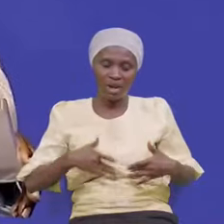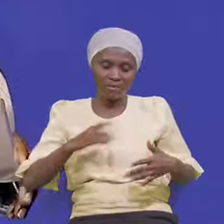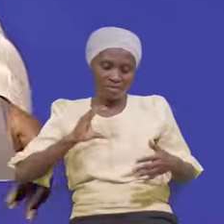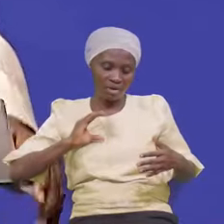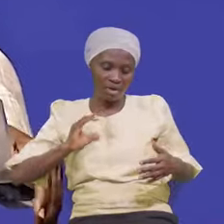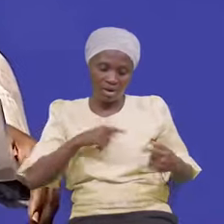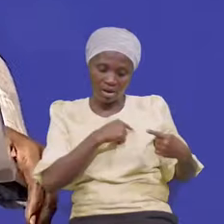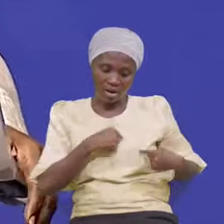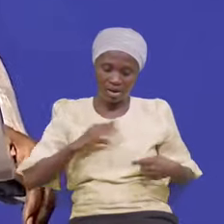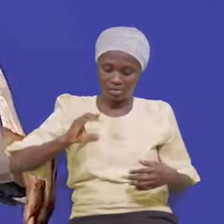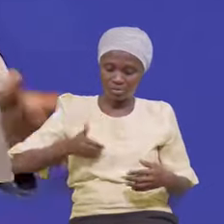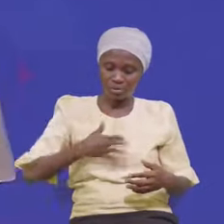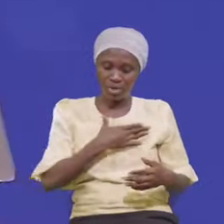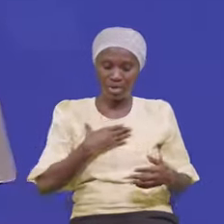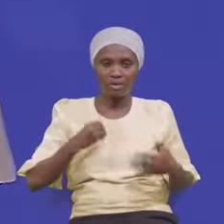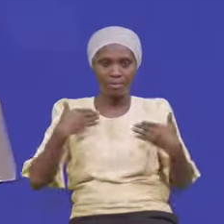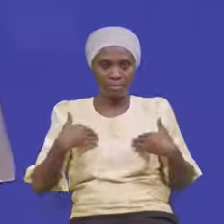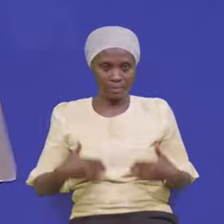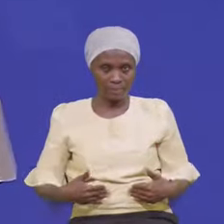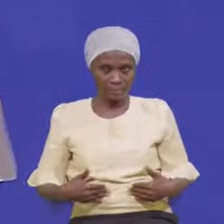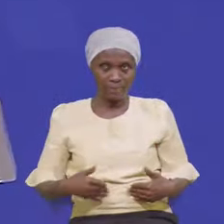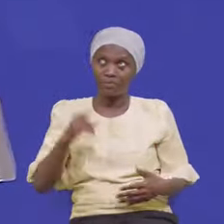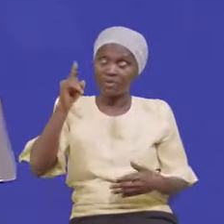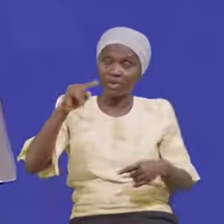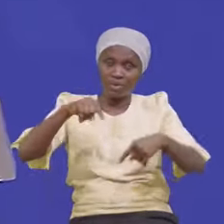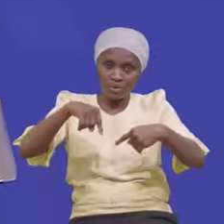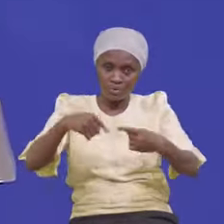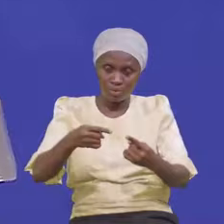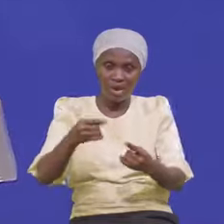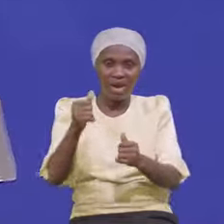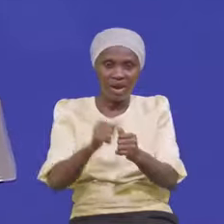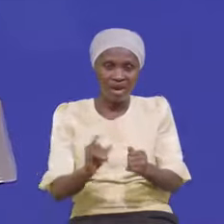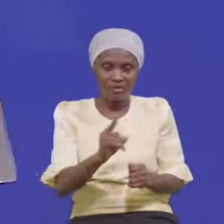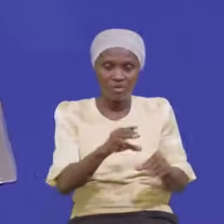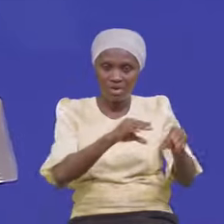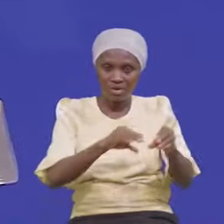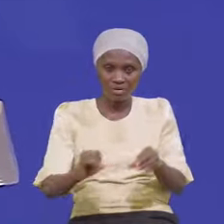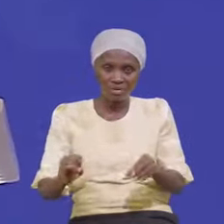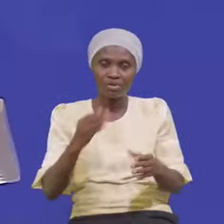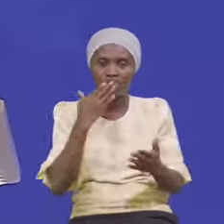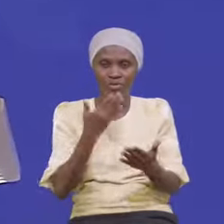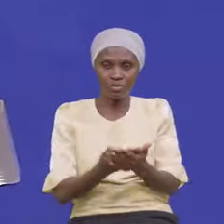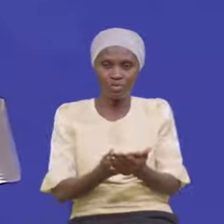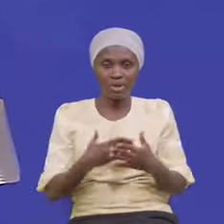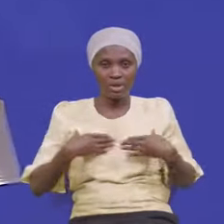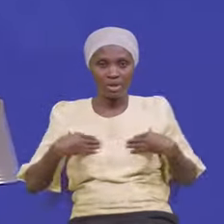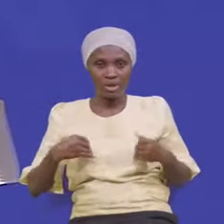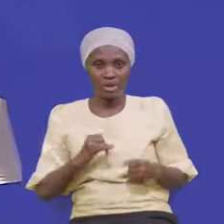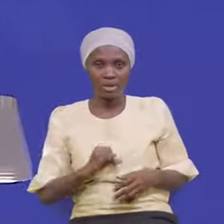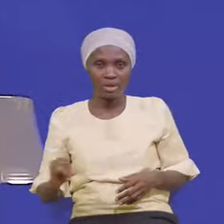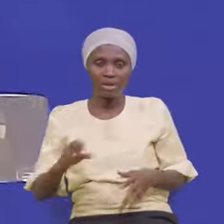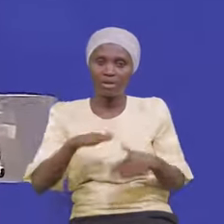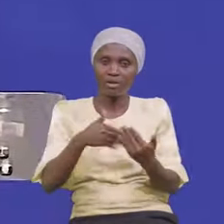దేహాల్లో జరిగించవలసి ఉన్న వాటిని జరిగించడానికి. He went about doing good, ఆయన మేలు చేయుచు సంచరించాడు. Healing all. ఆయన